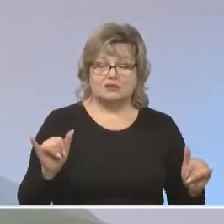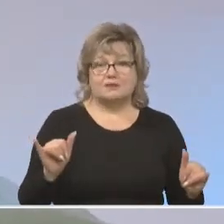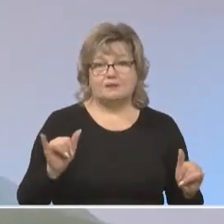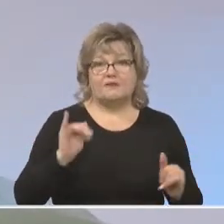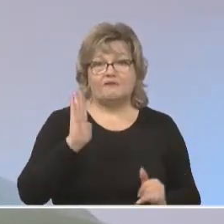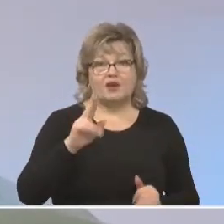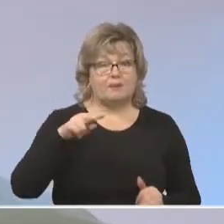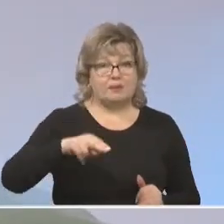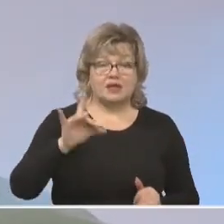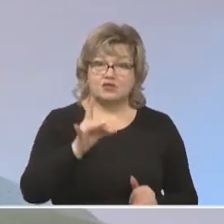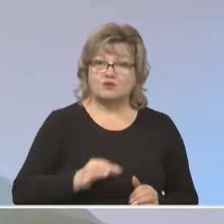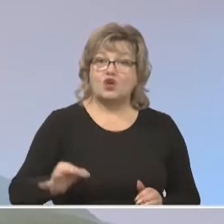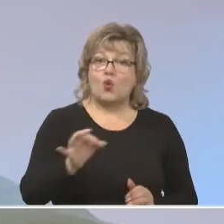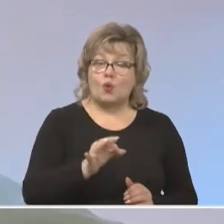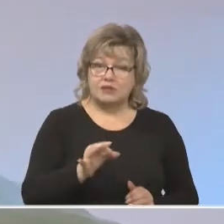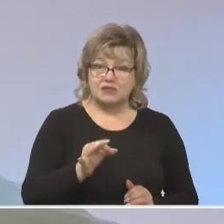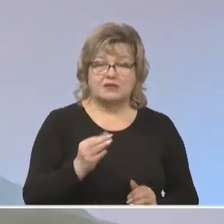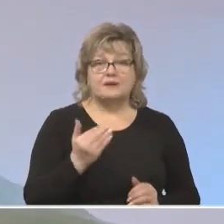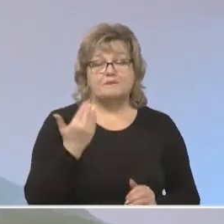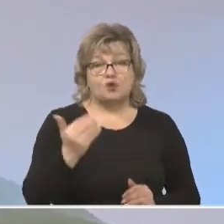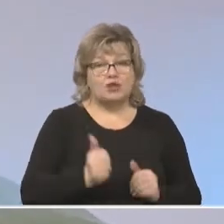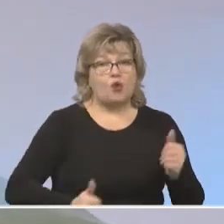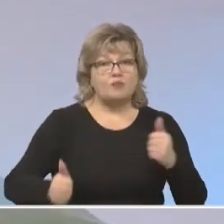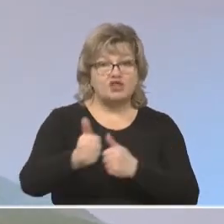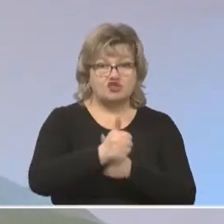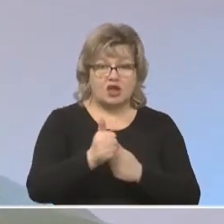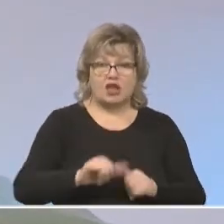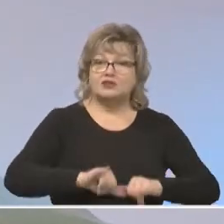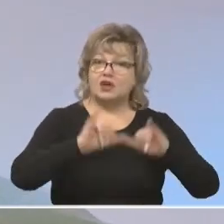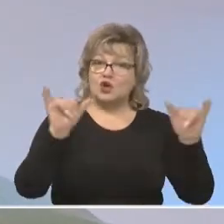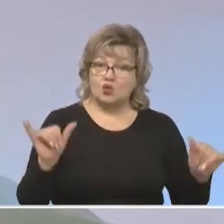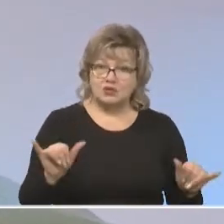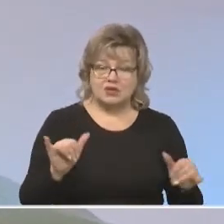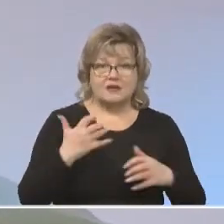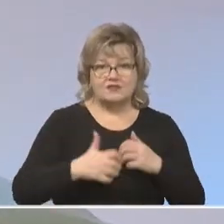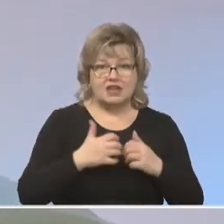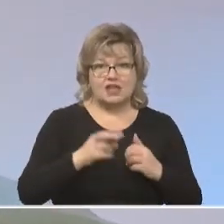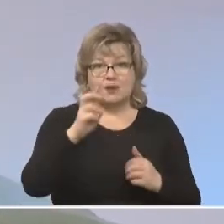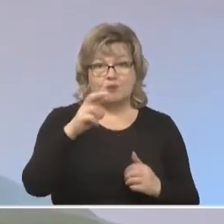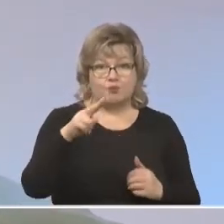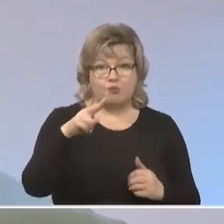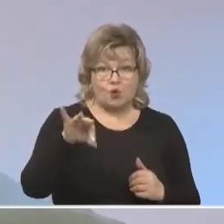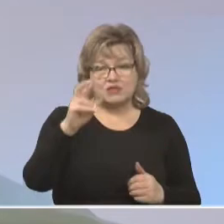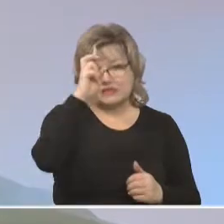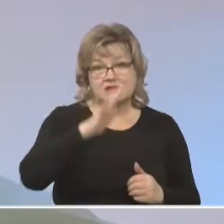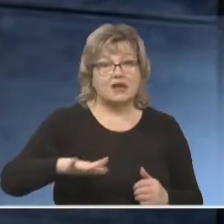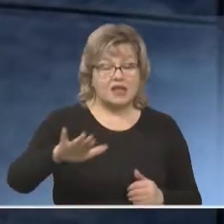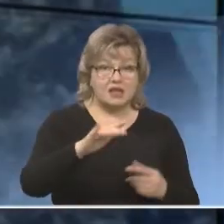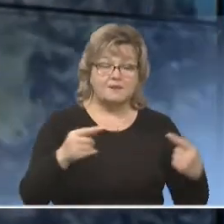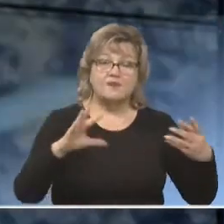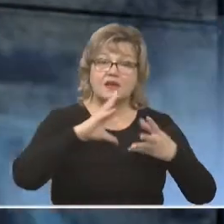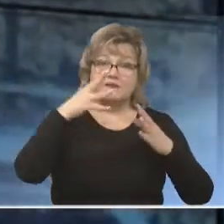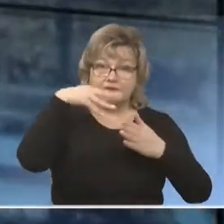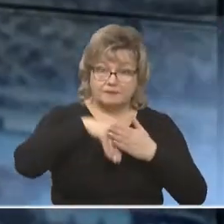ВРП Ростовской области, он опережает рост в среднем по стране. Соответственно,